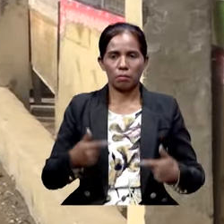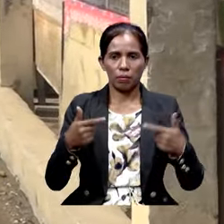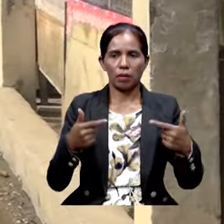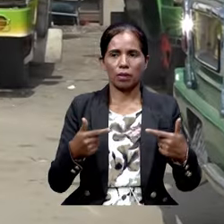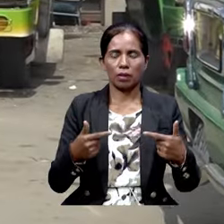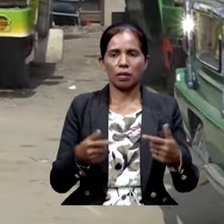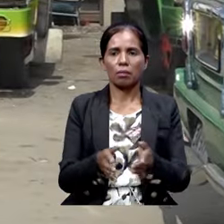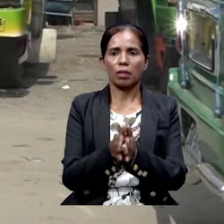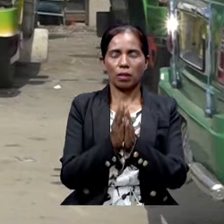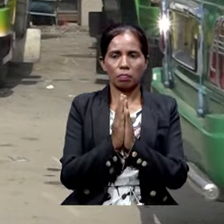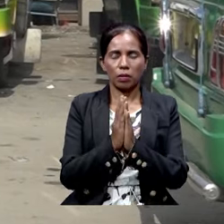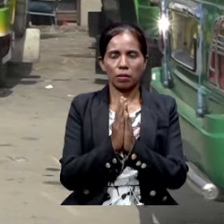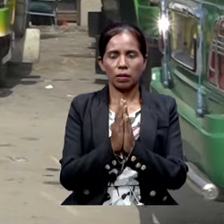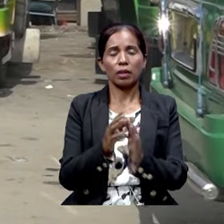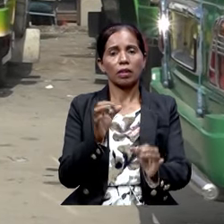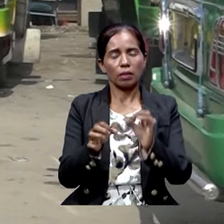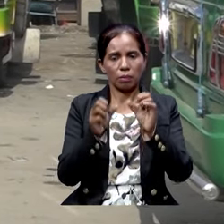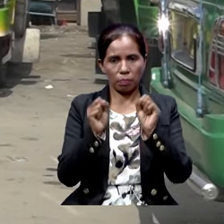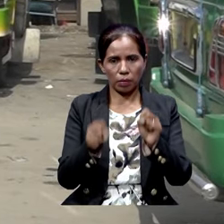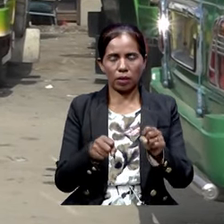ba amin husi mana sebele karek